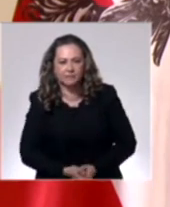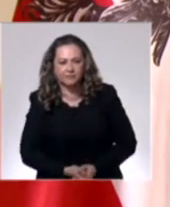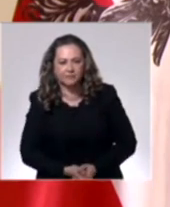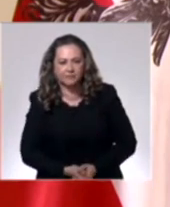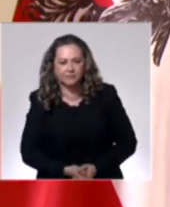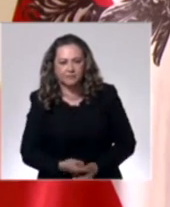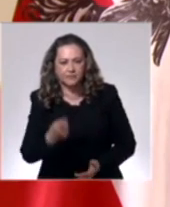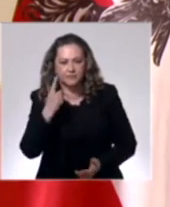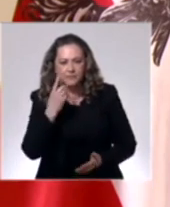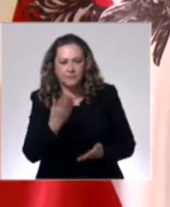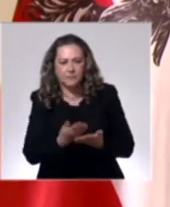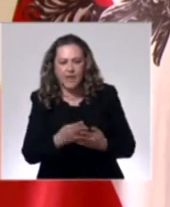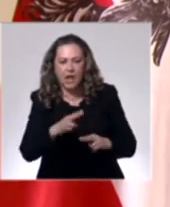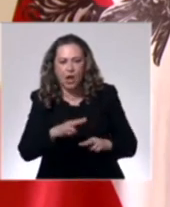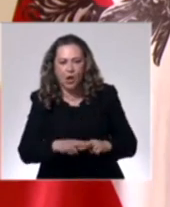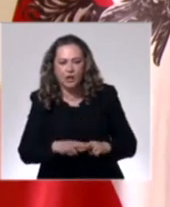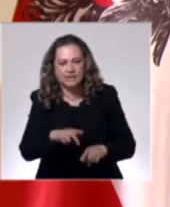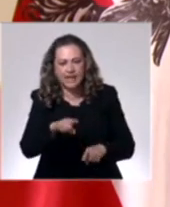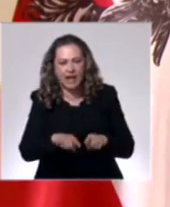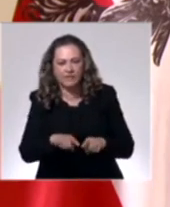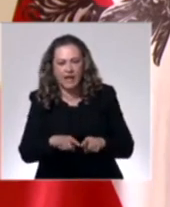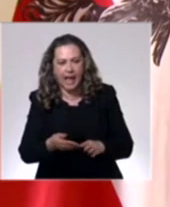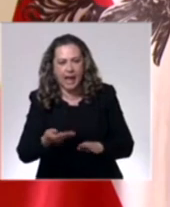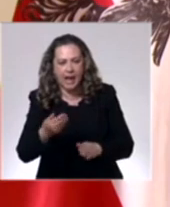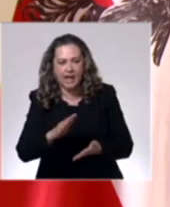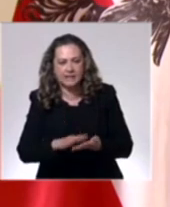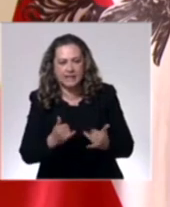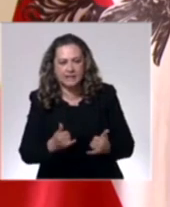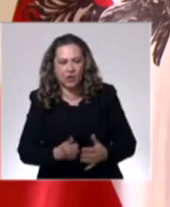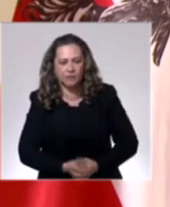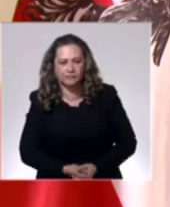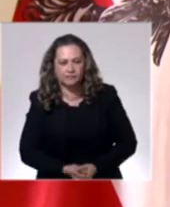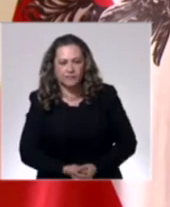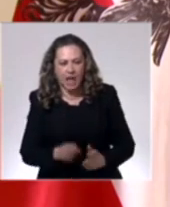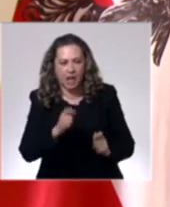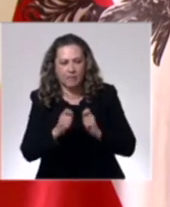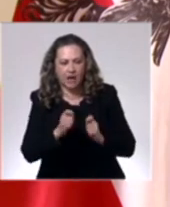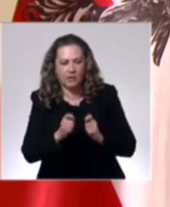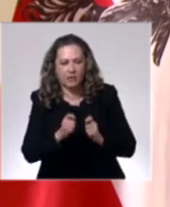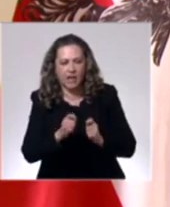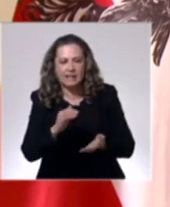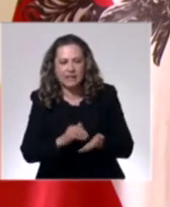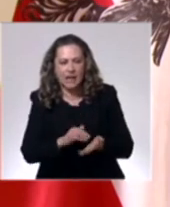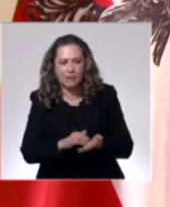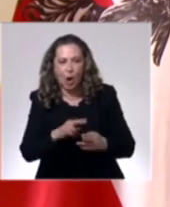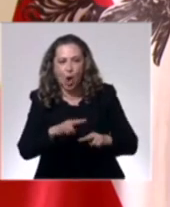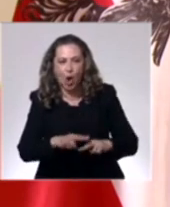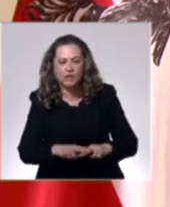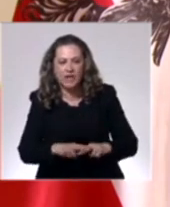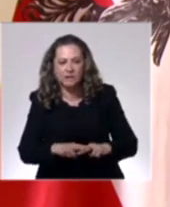Leaving no one behind, значи оставањето на никој назад, секако во преговорите ќе треба да остане